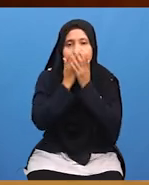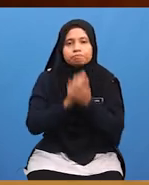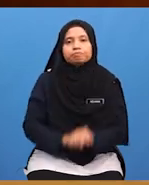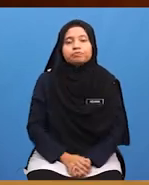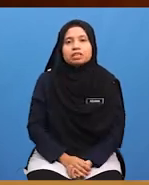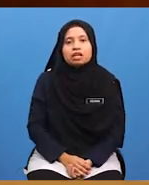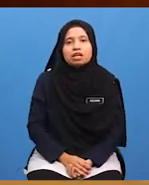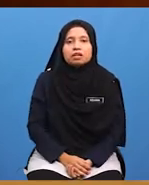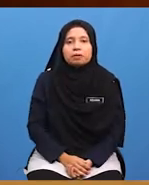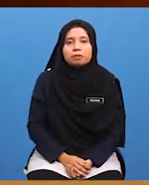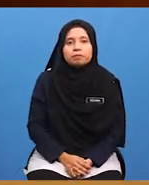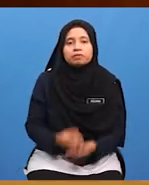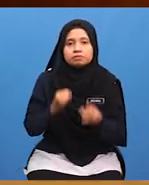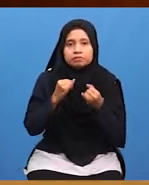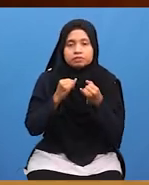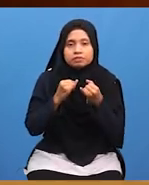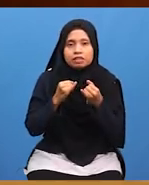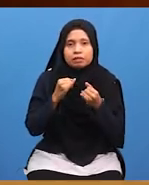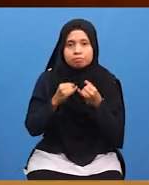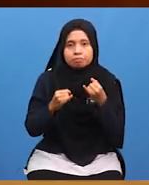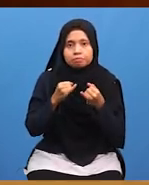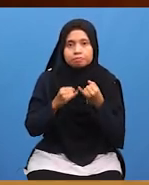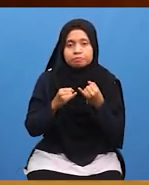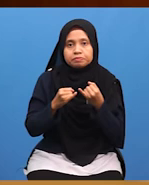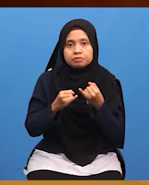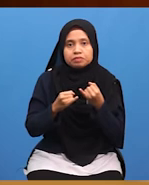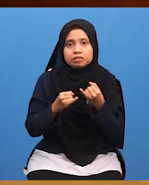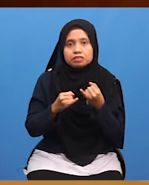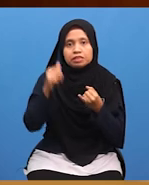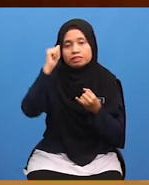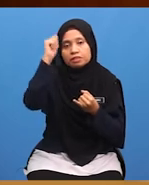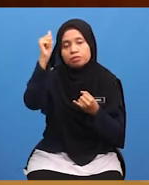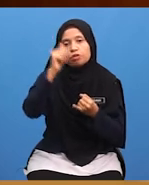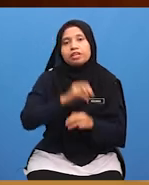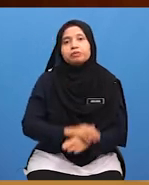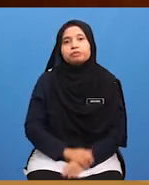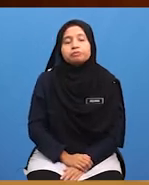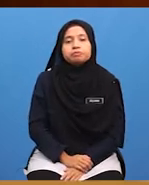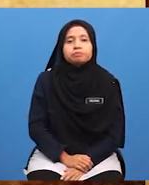Sekian, wabillahi taufik wal hidayah. Wassalamualaikum warahmatullahi taala wabarakatuh.